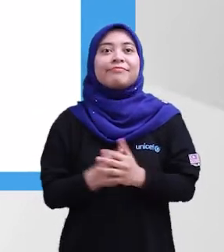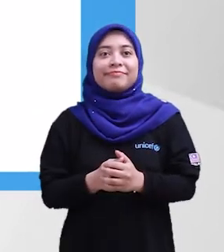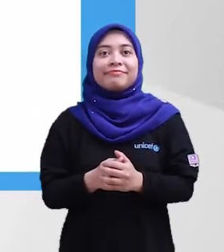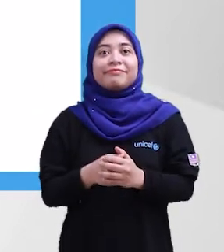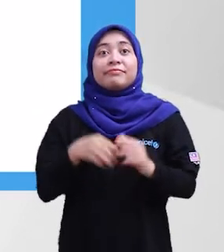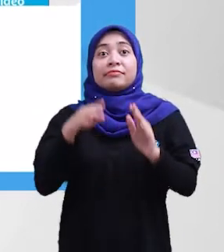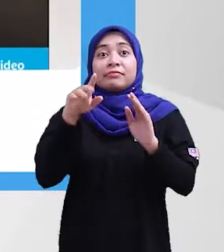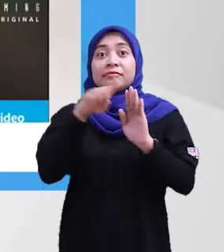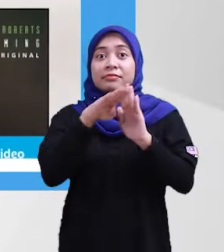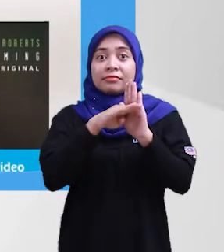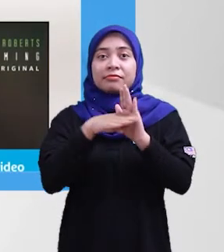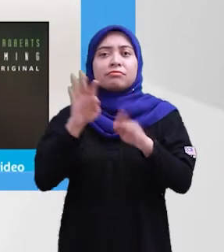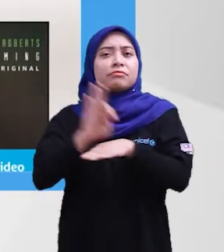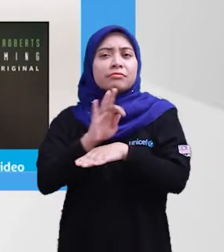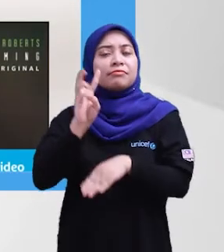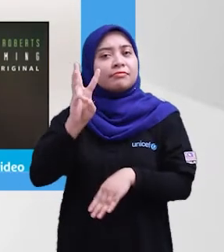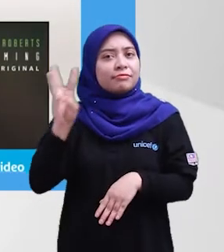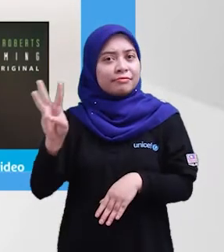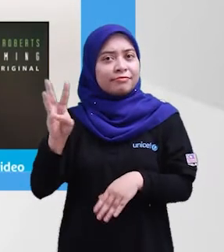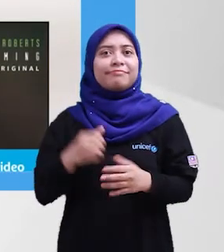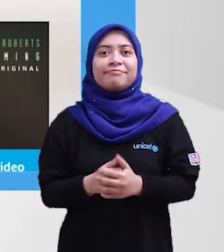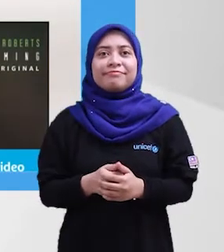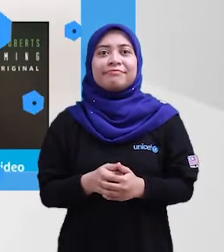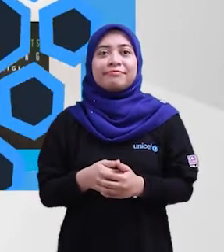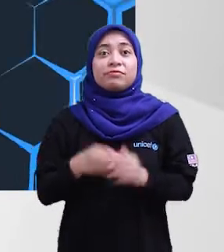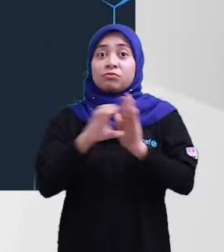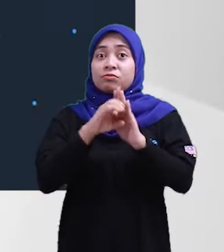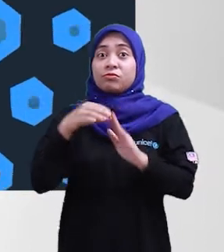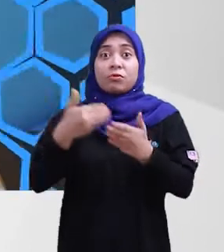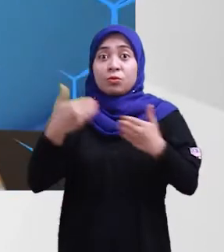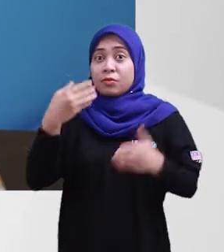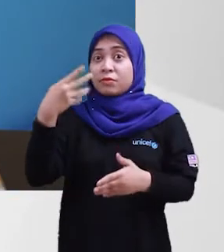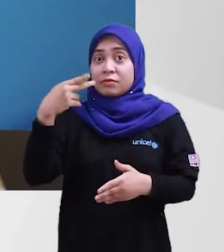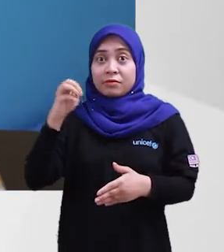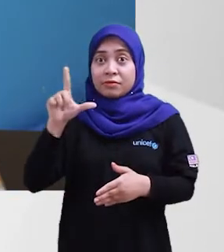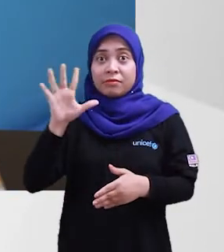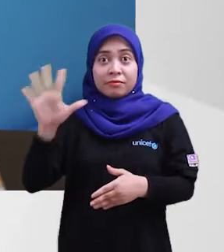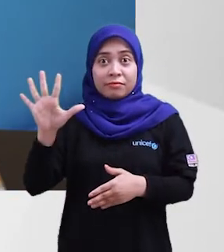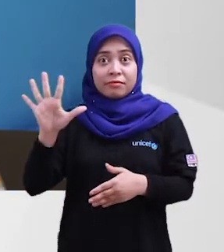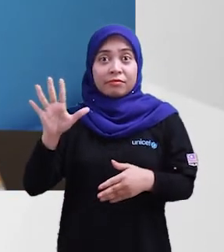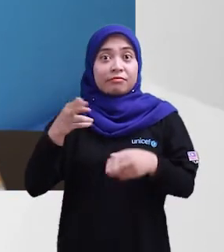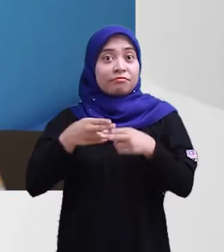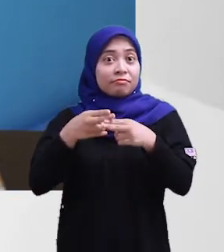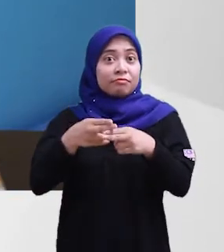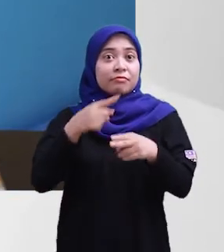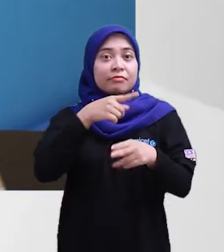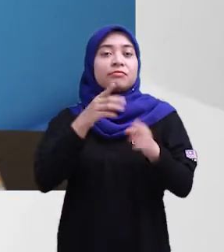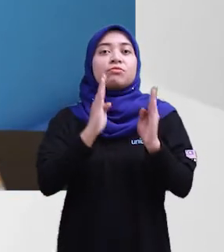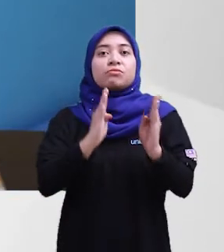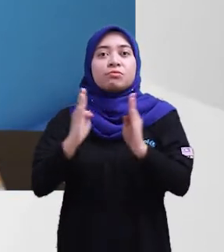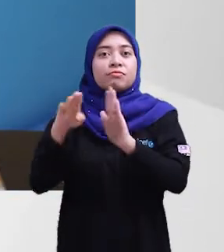bentuk HTML dan atur cara yang menentukan fungsi laman web tersebut. Contohnya, sebelum HTML5